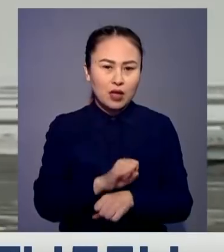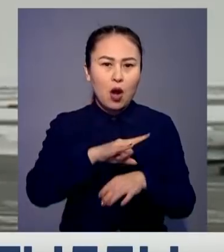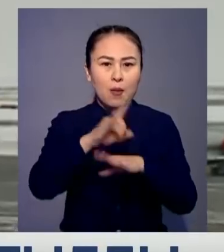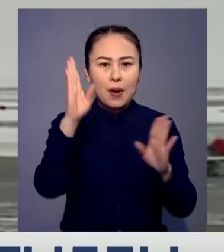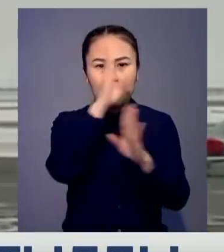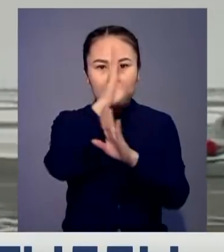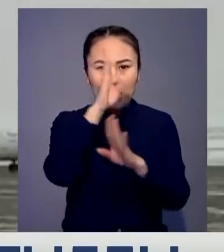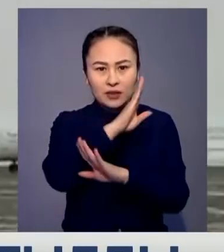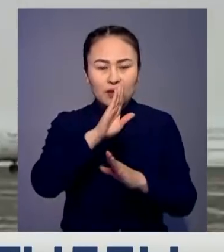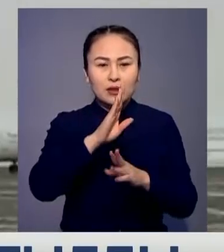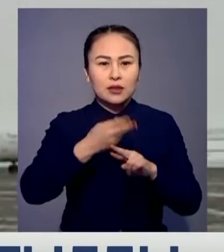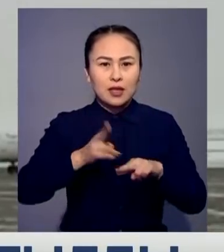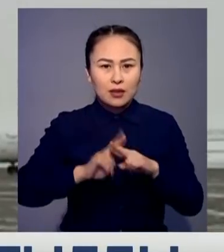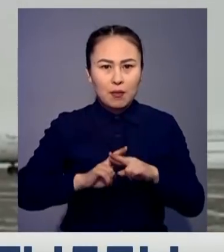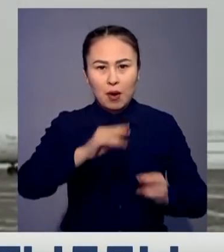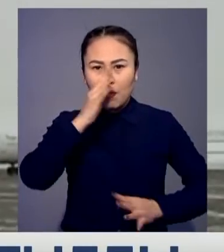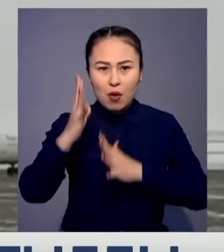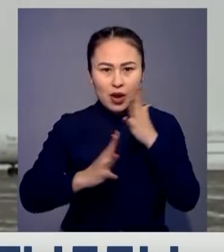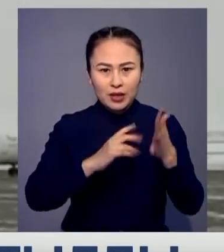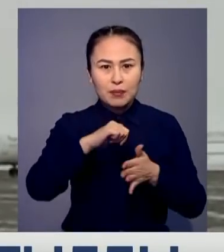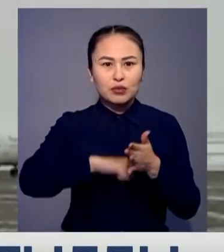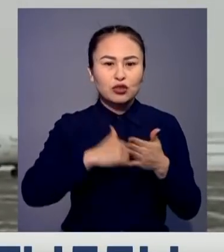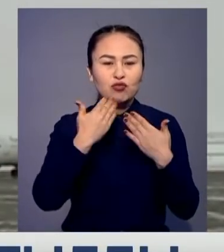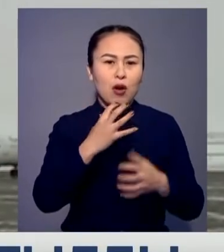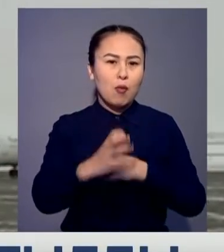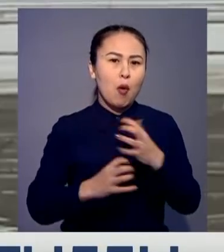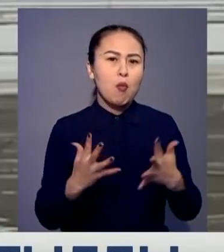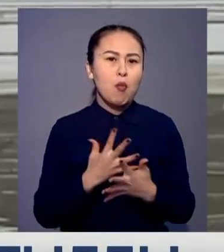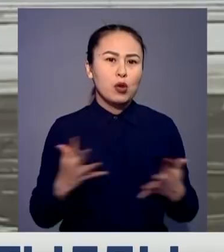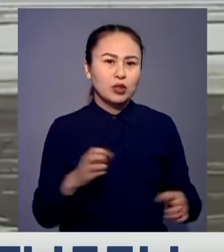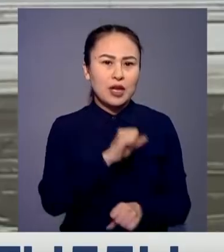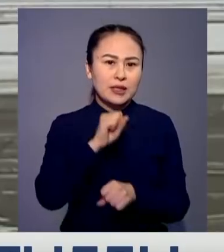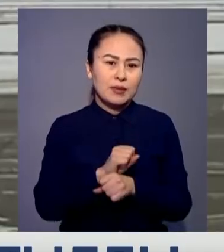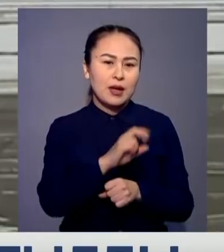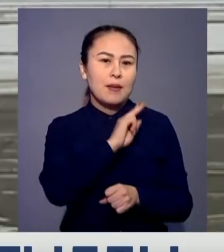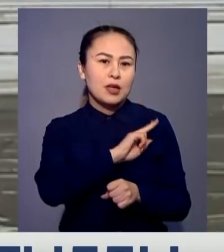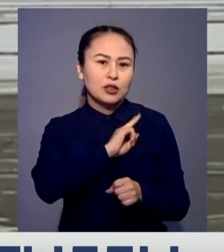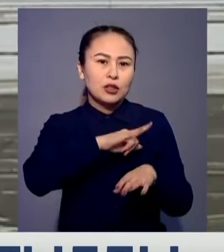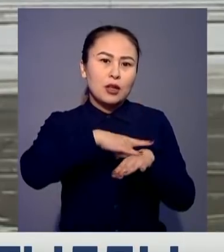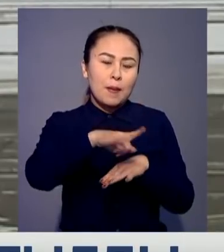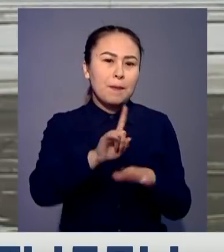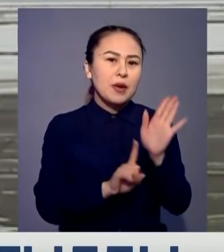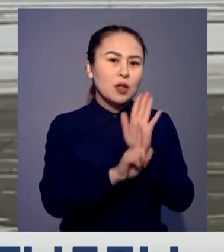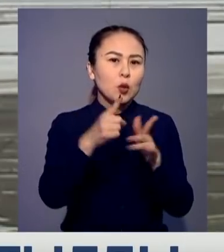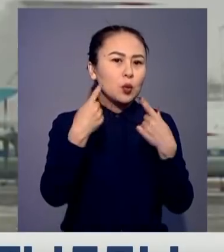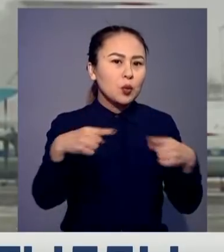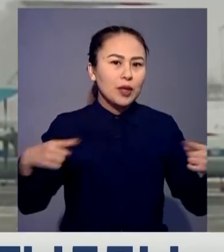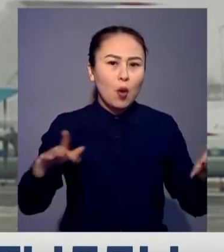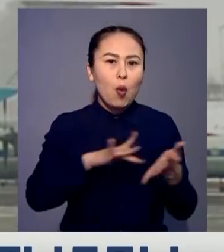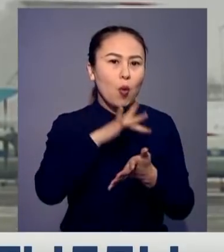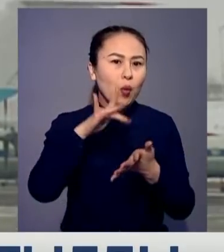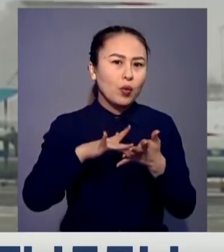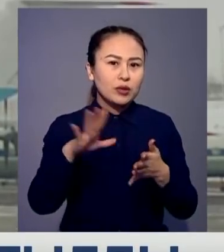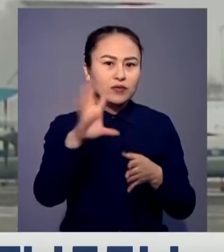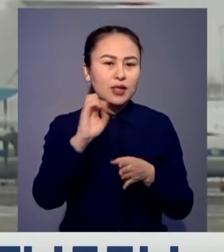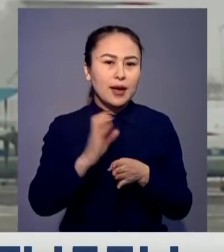қолайсыздығынан көкке көтеріле алмаған, оның бірқатары халықаралық рейс. Әуежай баспасөз қызметінің мәліметінше, ұшақтардың басқа қалалардан